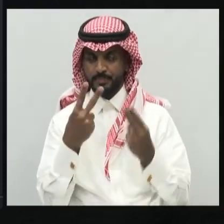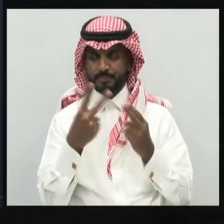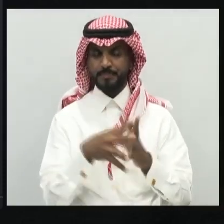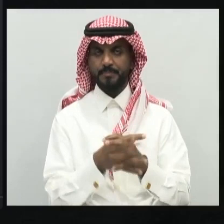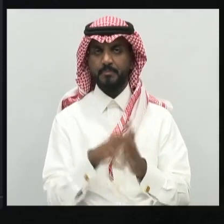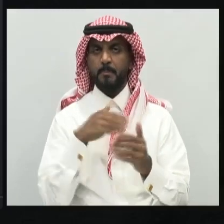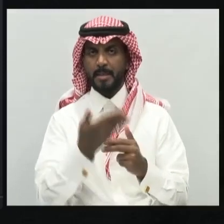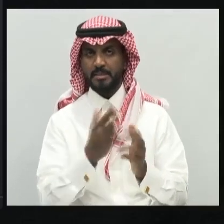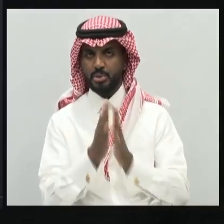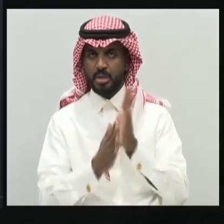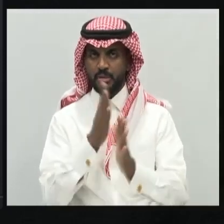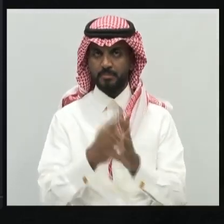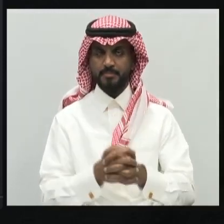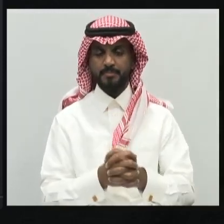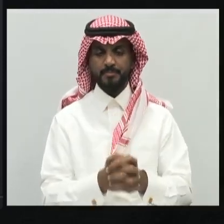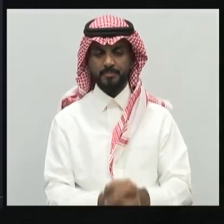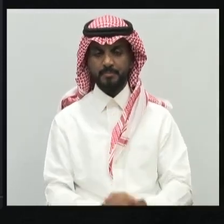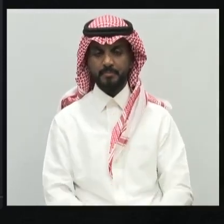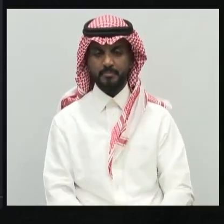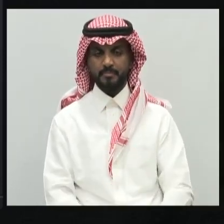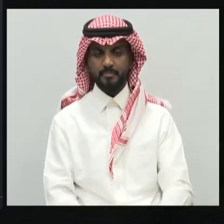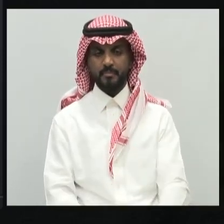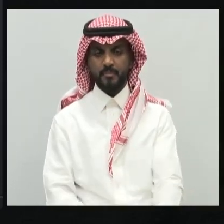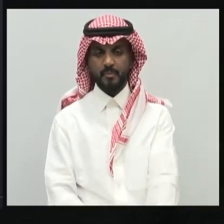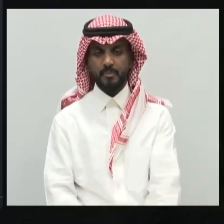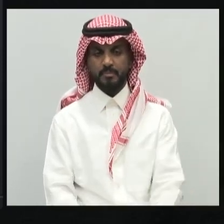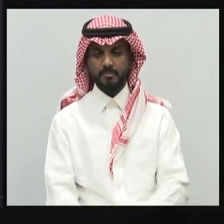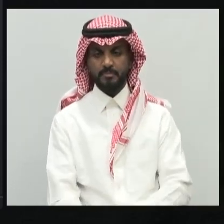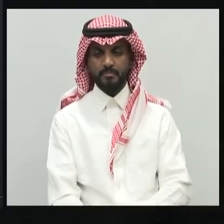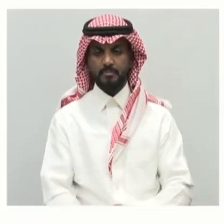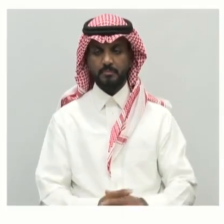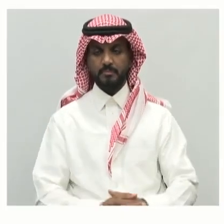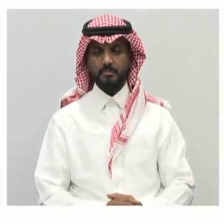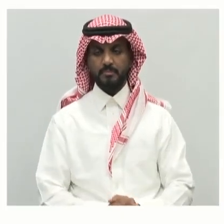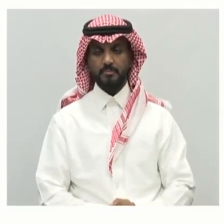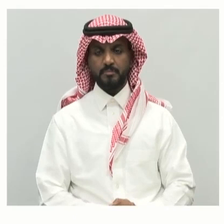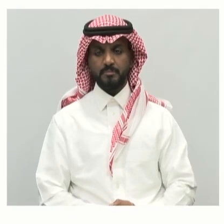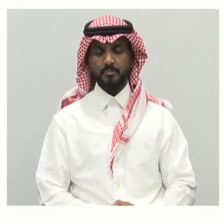اقراوا بعدي اي استعدوا احسنتم